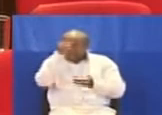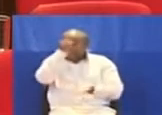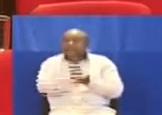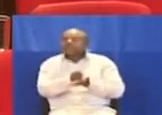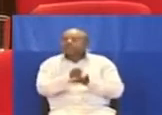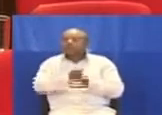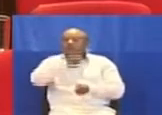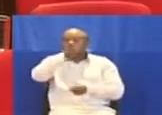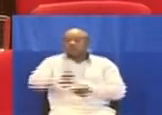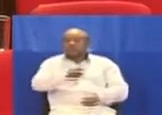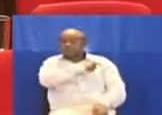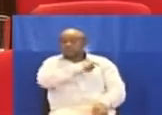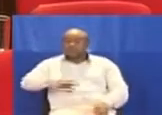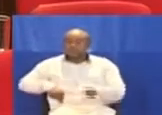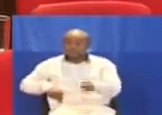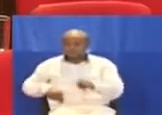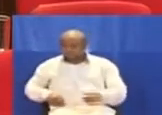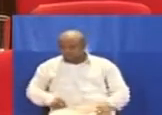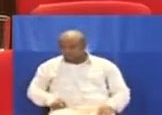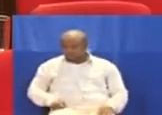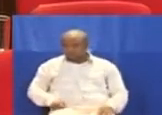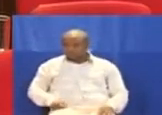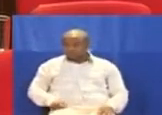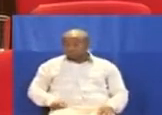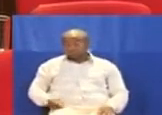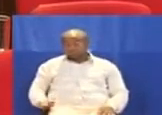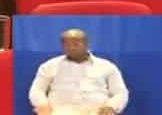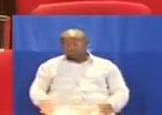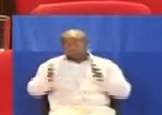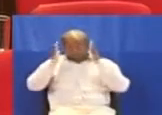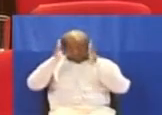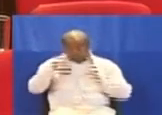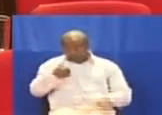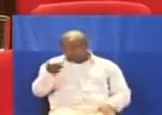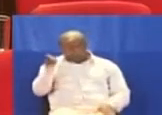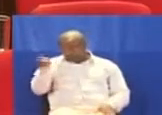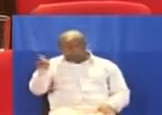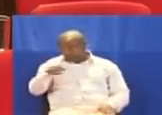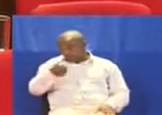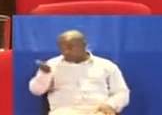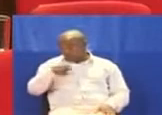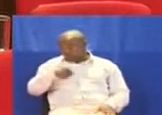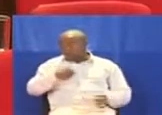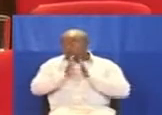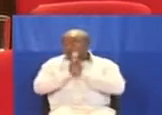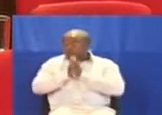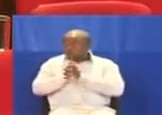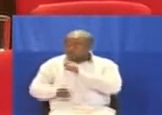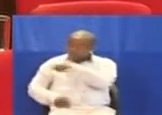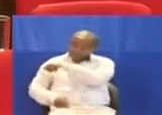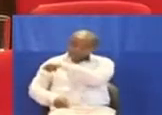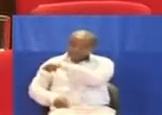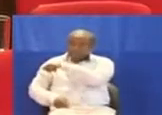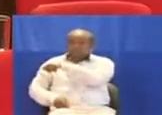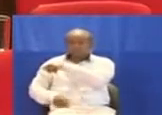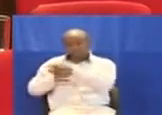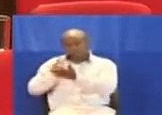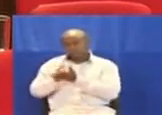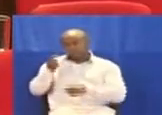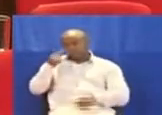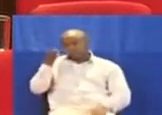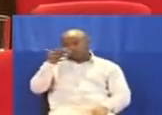haki. Mheshimiwa Spika, ninakushukuru wewe mwenyewe kwa kuona tija na umuhimu